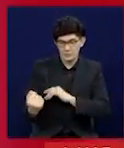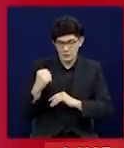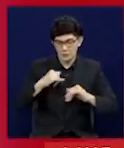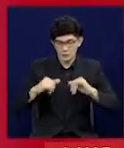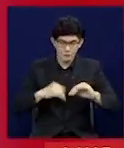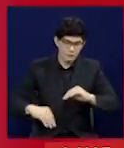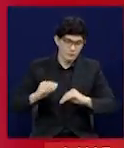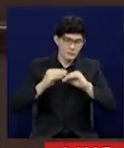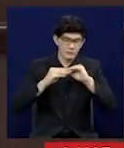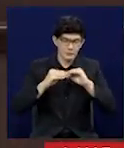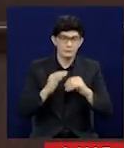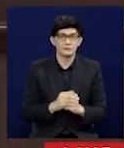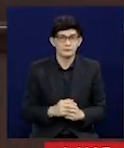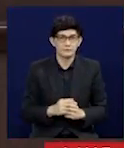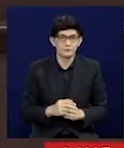างโซเชียลมีเดียครับ